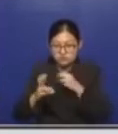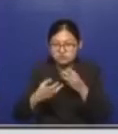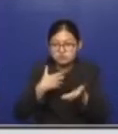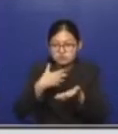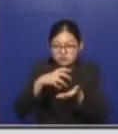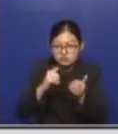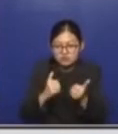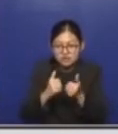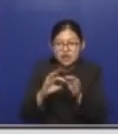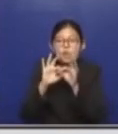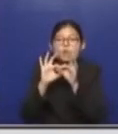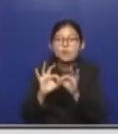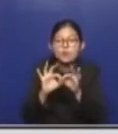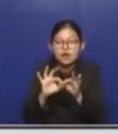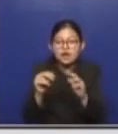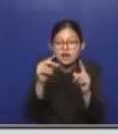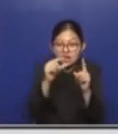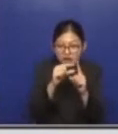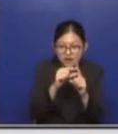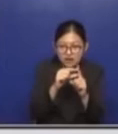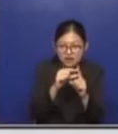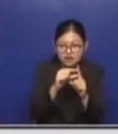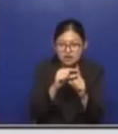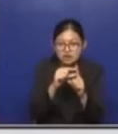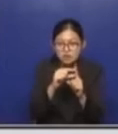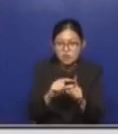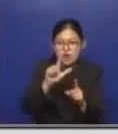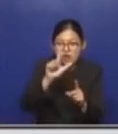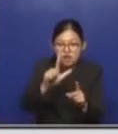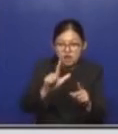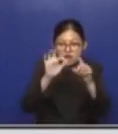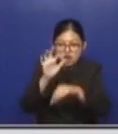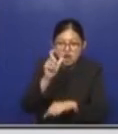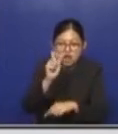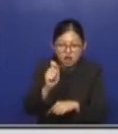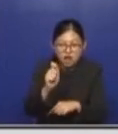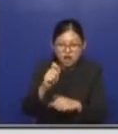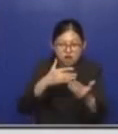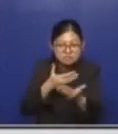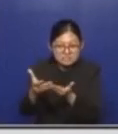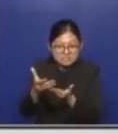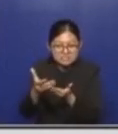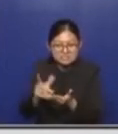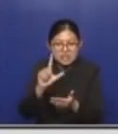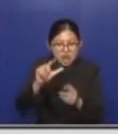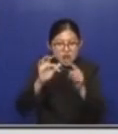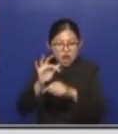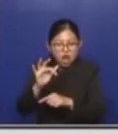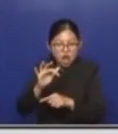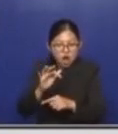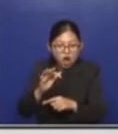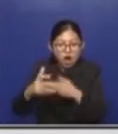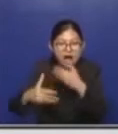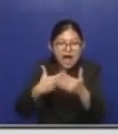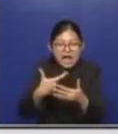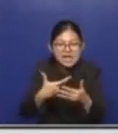ความห่วงใยคำว่าการล่อซื้อครับท่านประธานล่อซื้อล่อขายคำว่าล่อซื้อล่อข